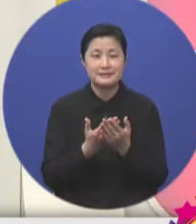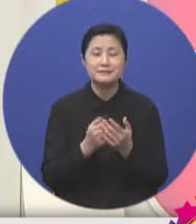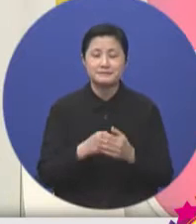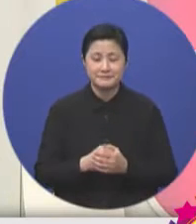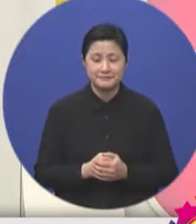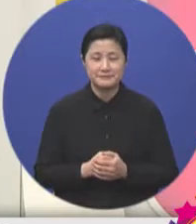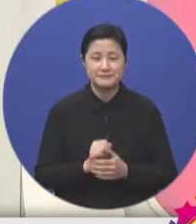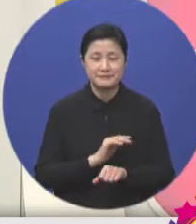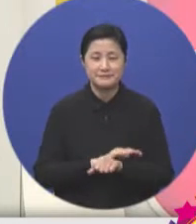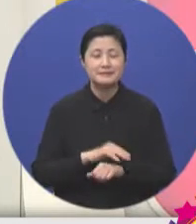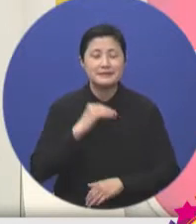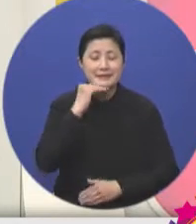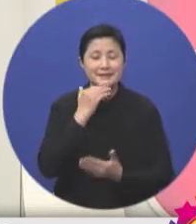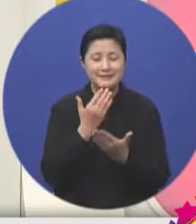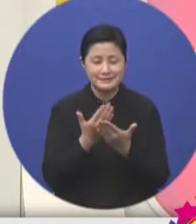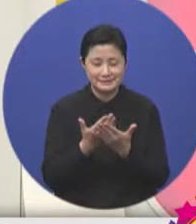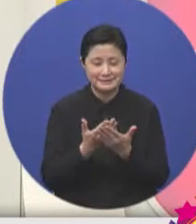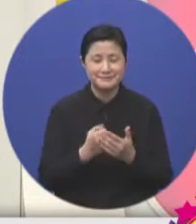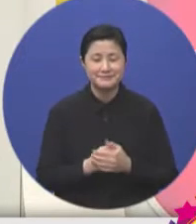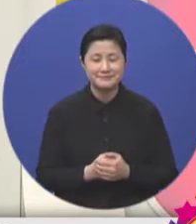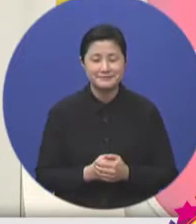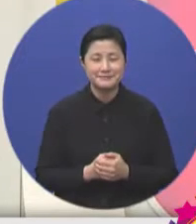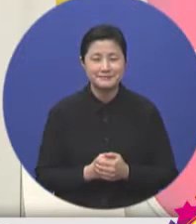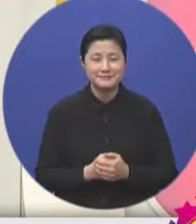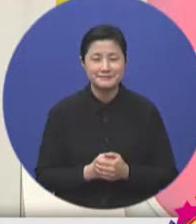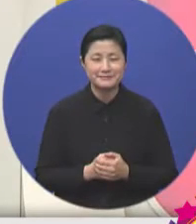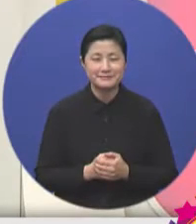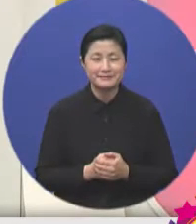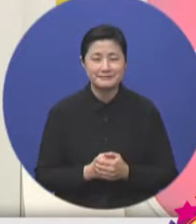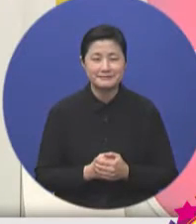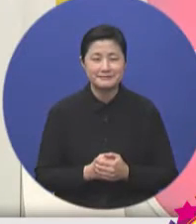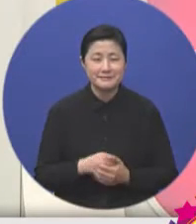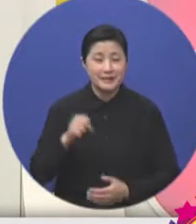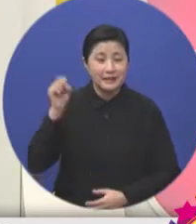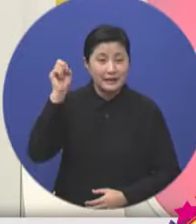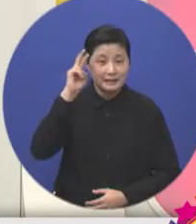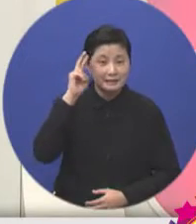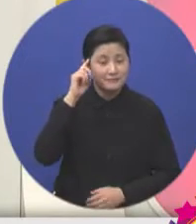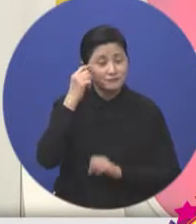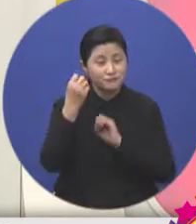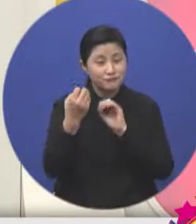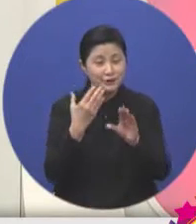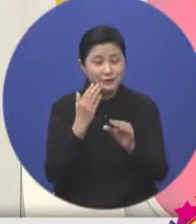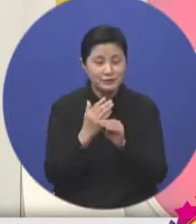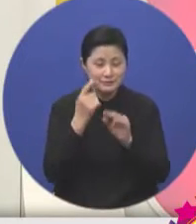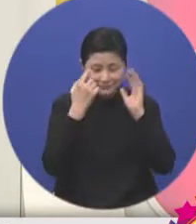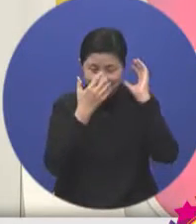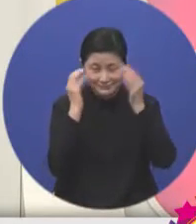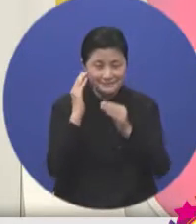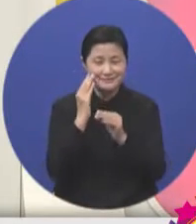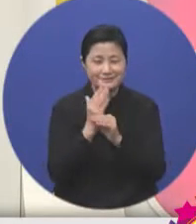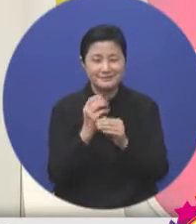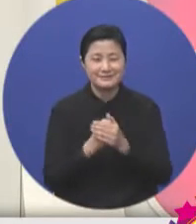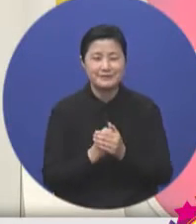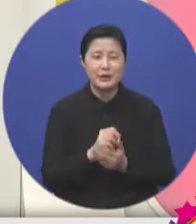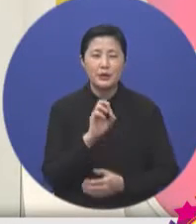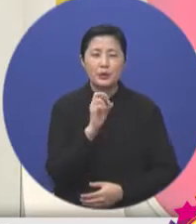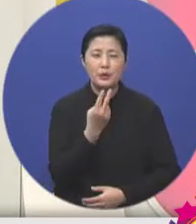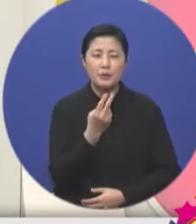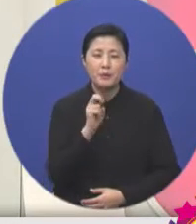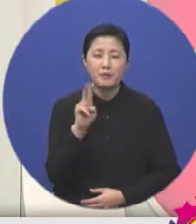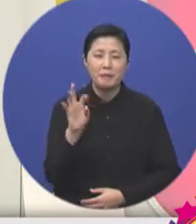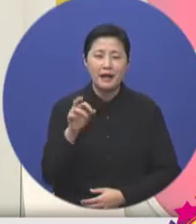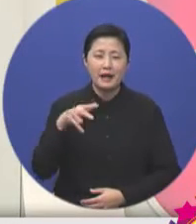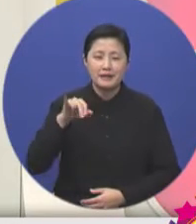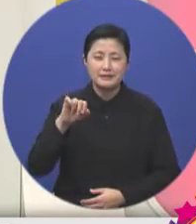4번이니까요. 기다리겠습니다. 4번. 네. 자, 갑자기 퀴즈 하다 보니까 저희가 정신이 없었네요. 네. 요망지게